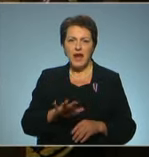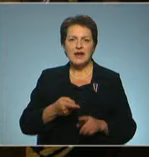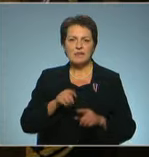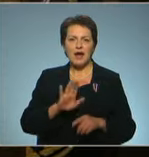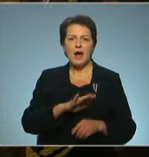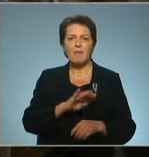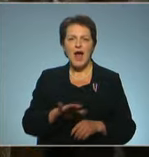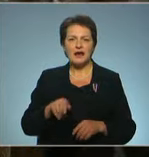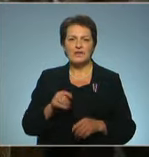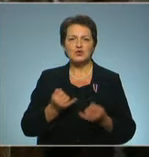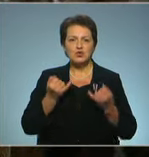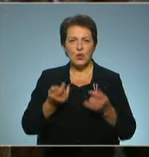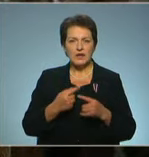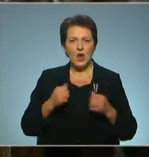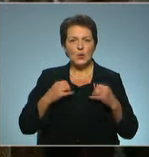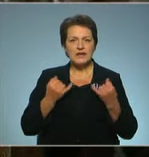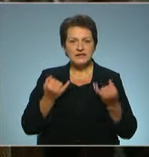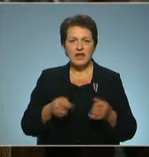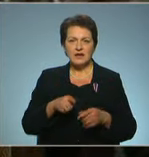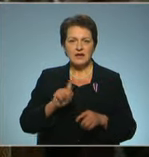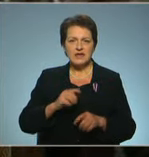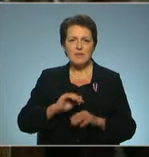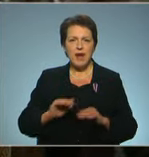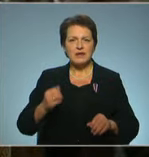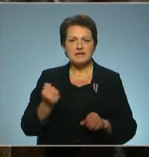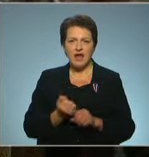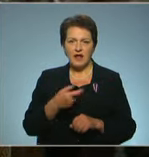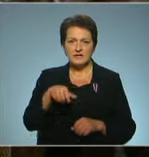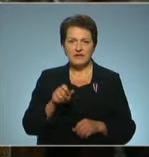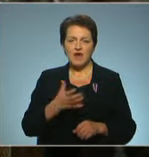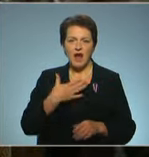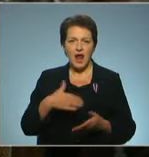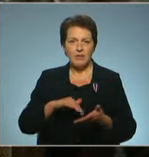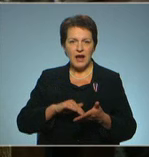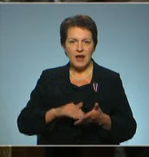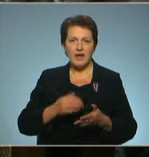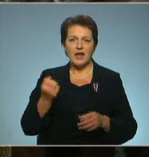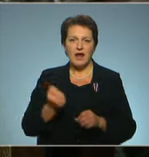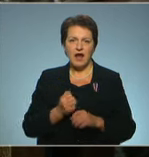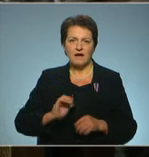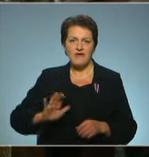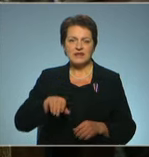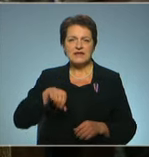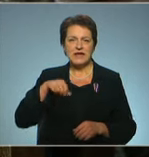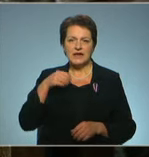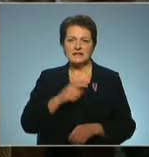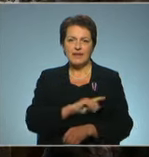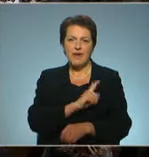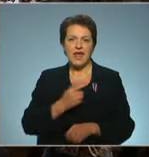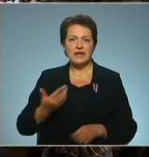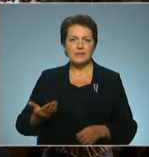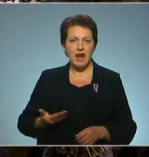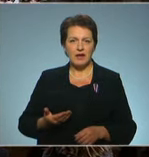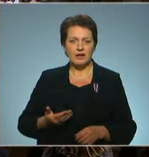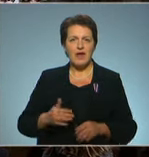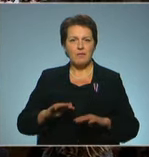un ciena, tas ir pamats gan cilvēka labklājībai, gan valsts ilgtspējībai.